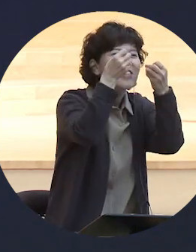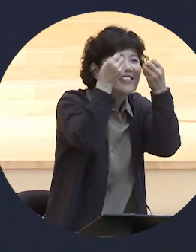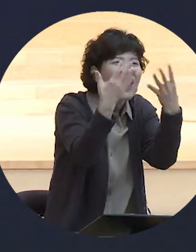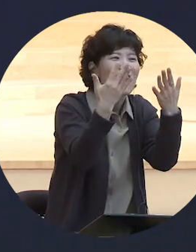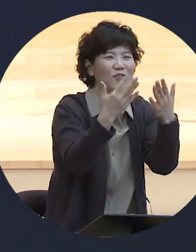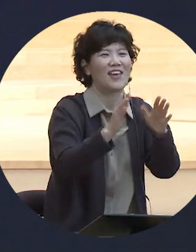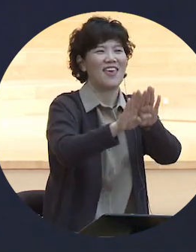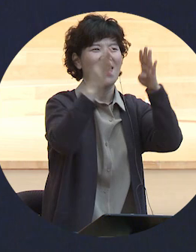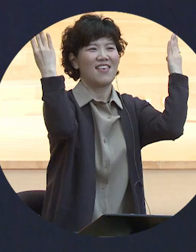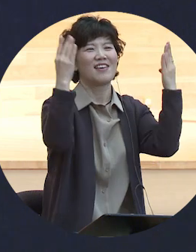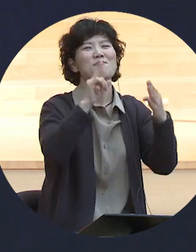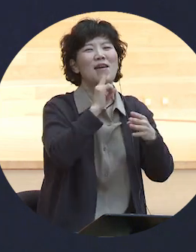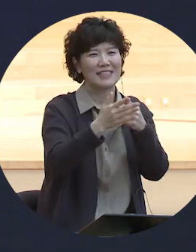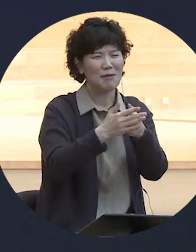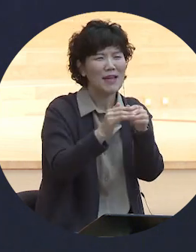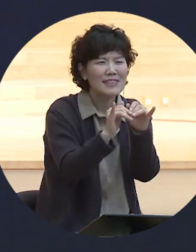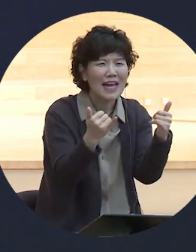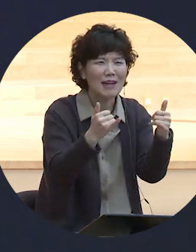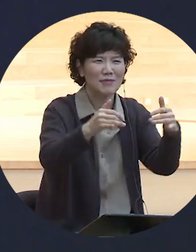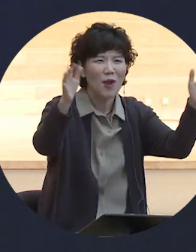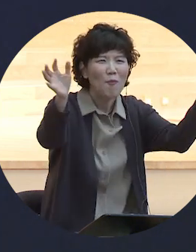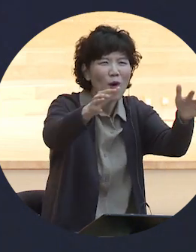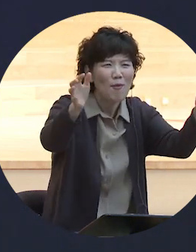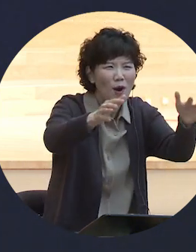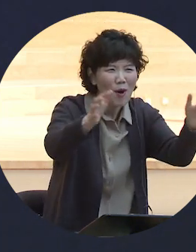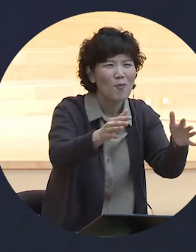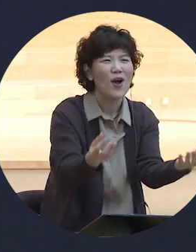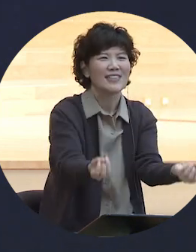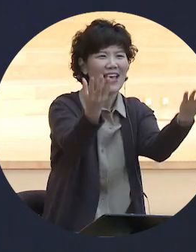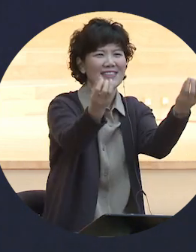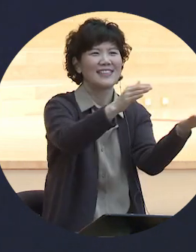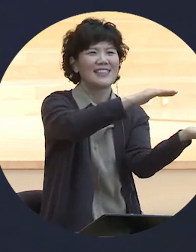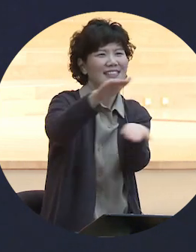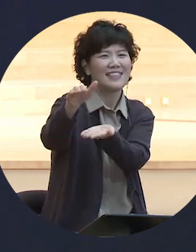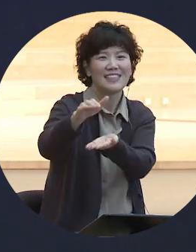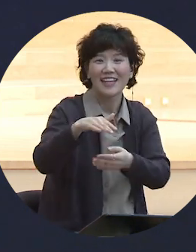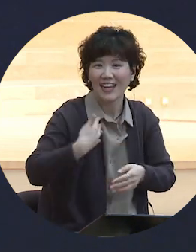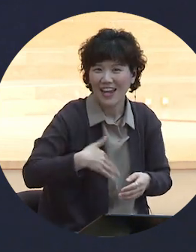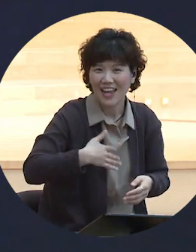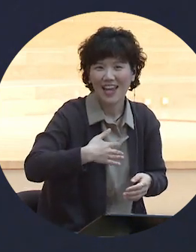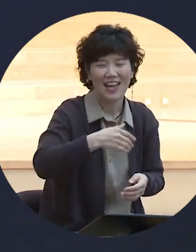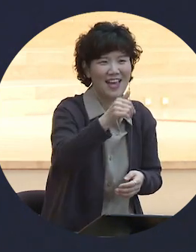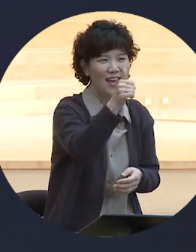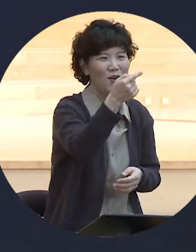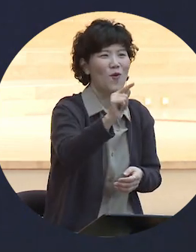열린다. 그래가지고 사람들 모아가 잔치를 하잖아요. 그걸 무슨 잔치예요?